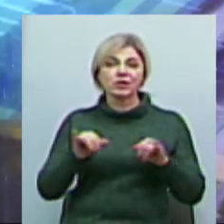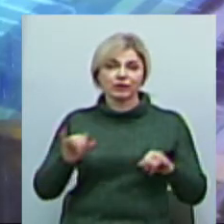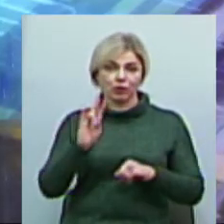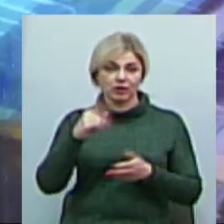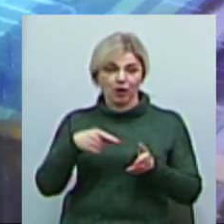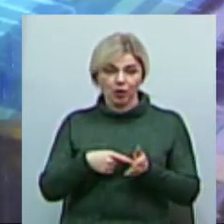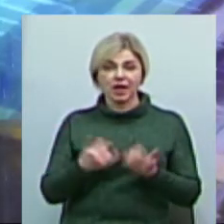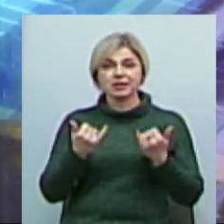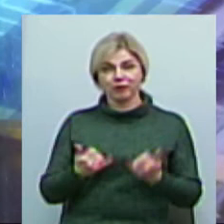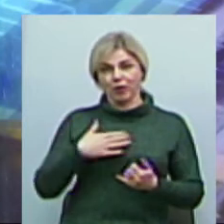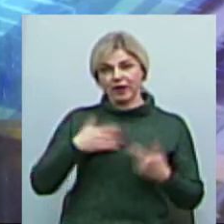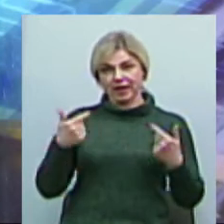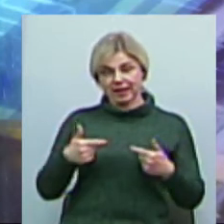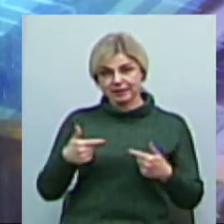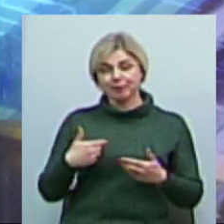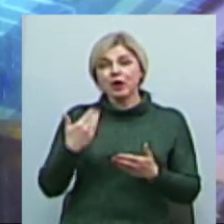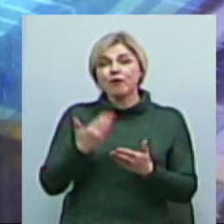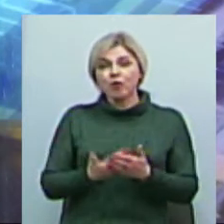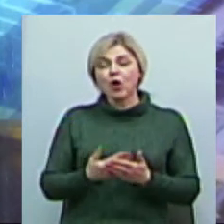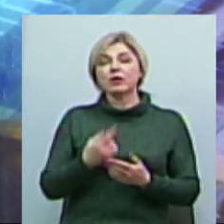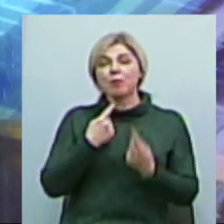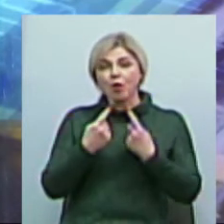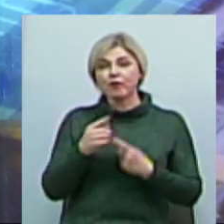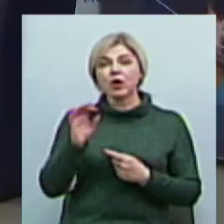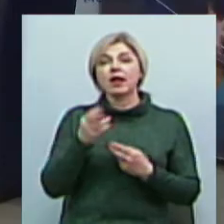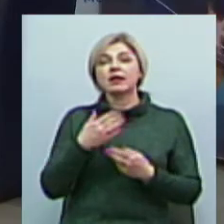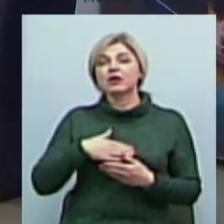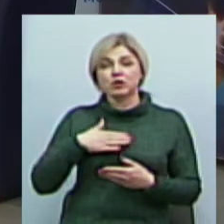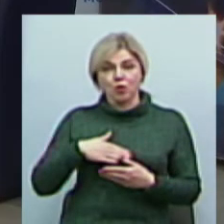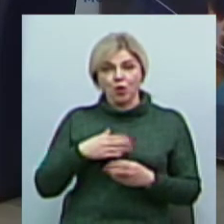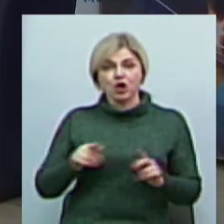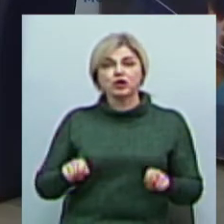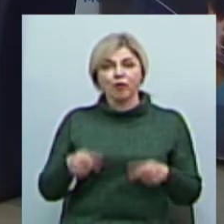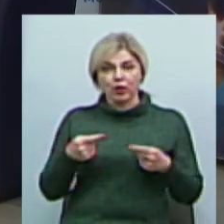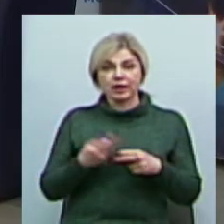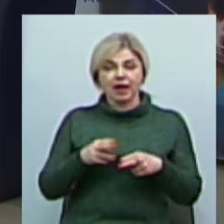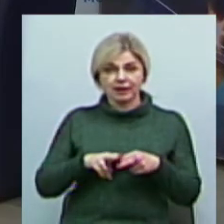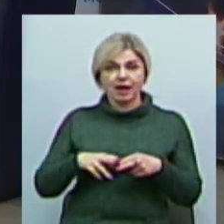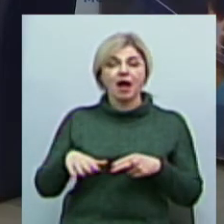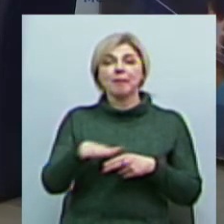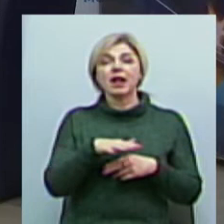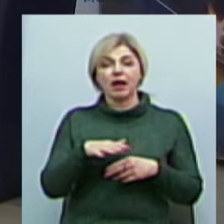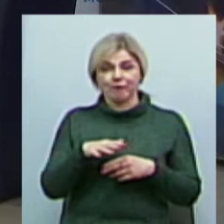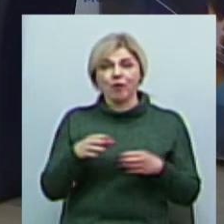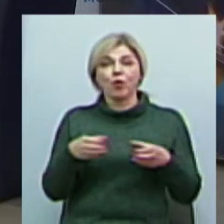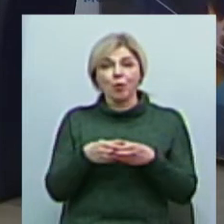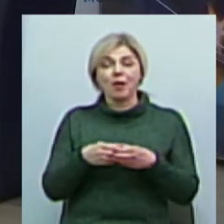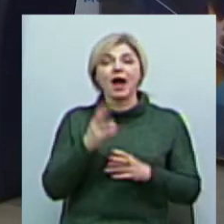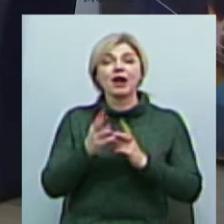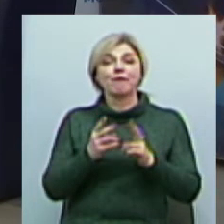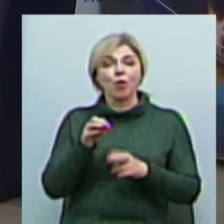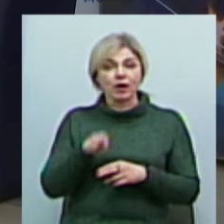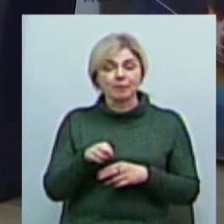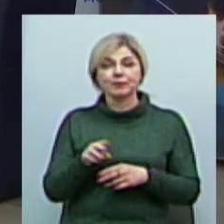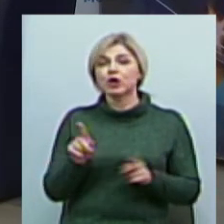Отже, поговоримо сьогодні про те, для чого створена платформа «Реформ», чому не вистачає тих